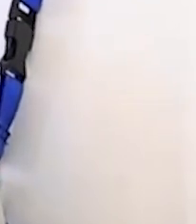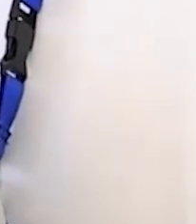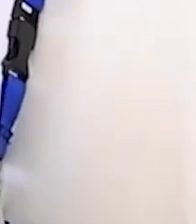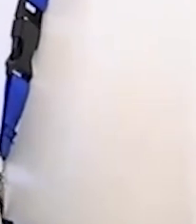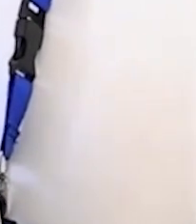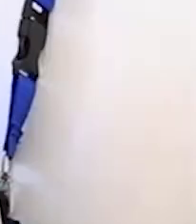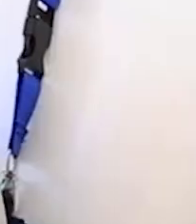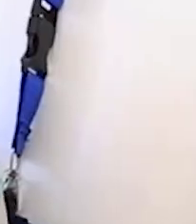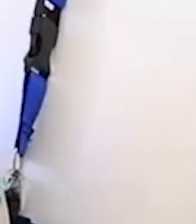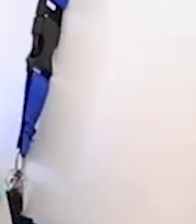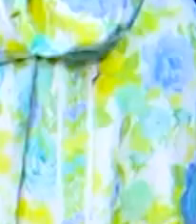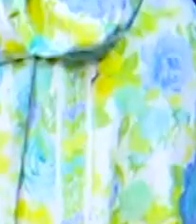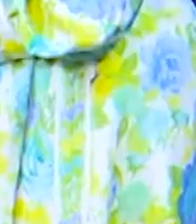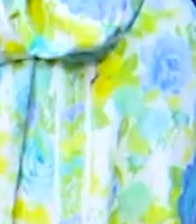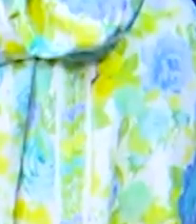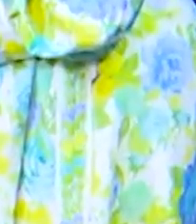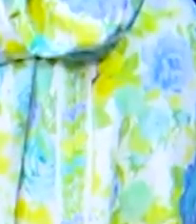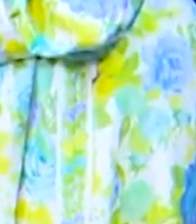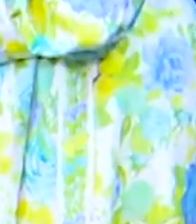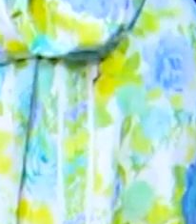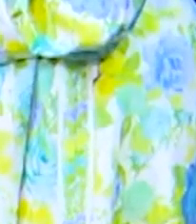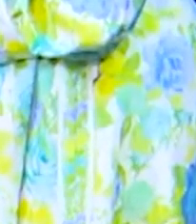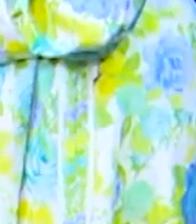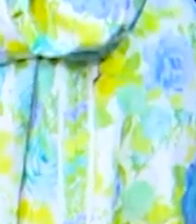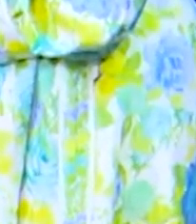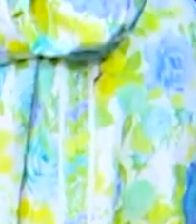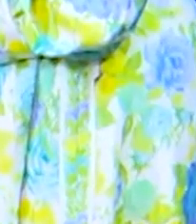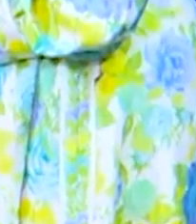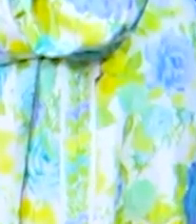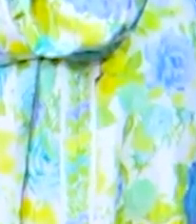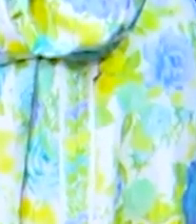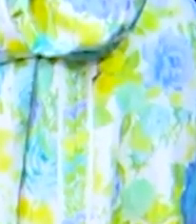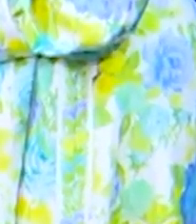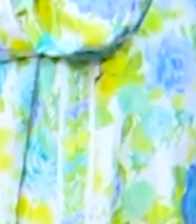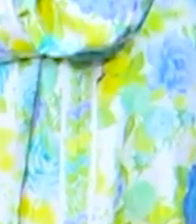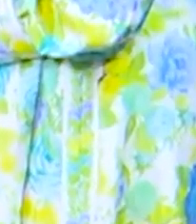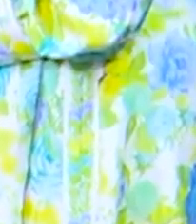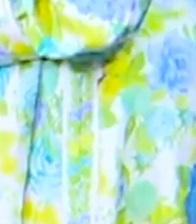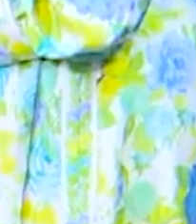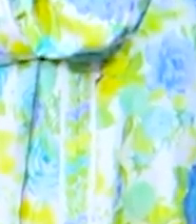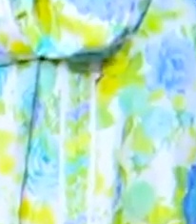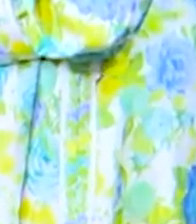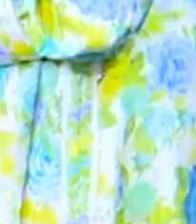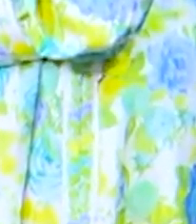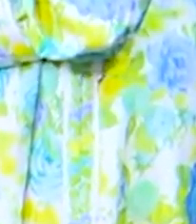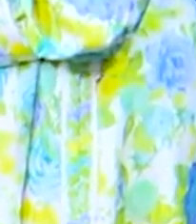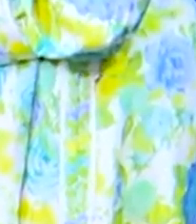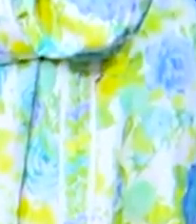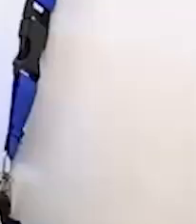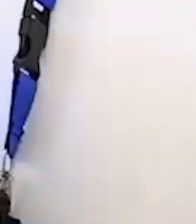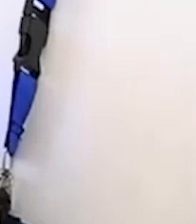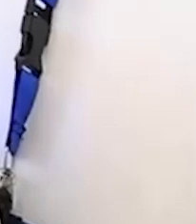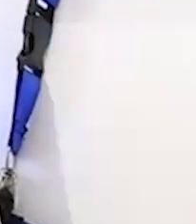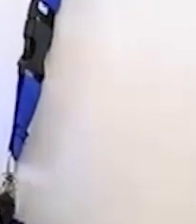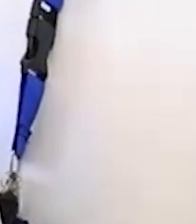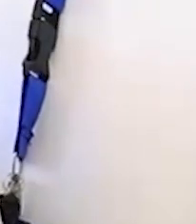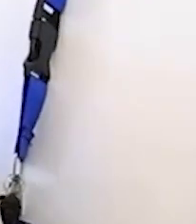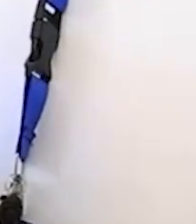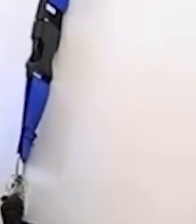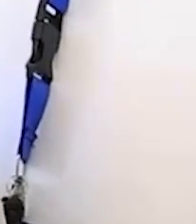wanataka matibabu ya dialysis na kimu tunafanya hadi zaidi ya shilingi 10,000 kwa kila mgonjwa. Kwa hivyo hii ni kuonyesha kwamba